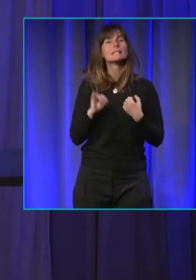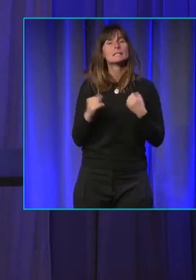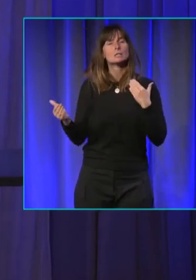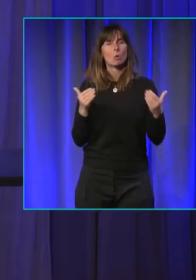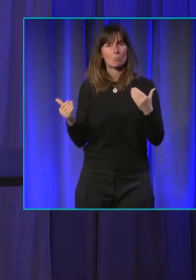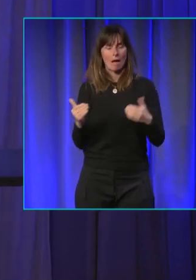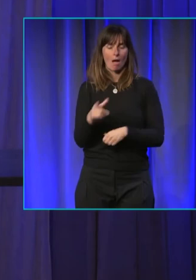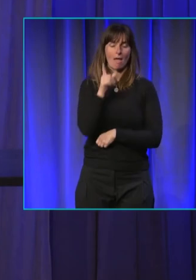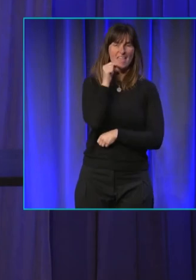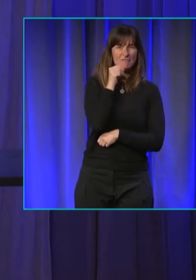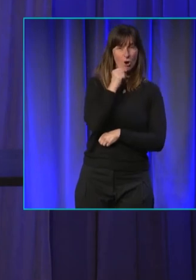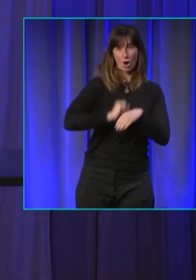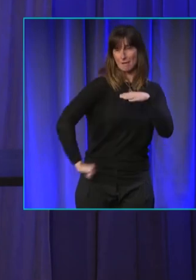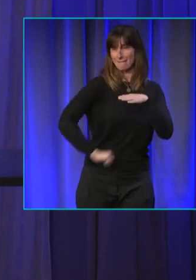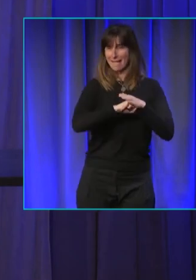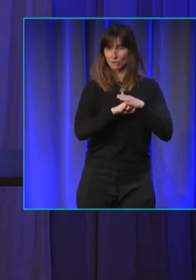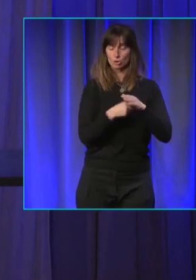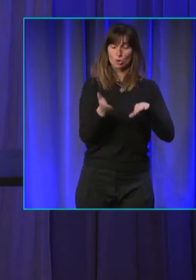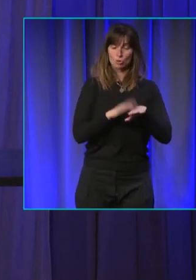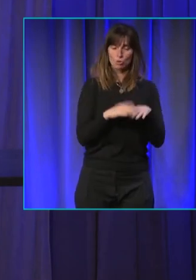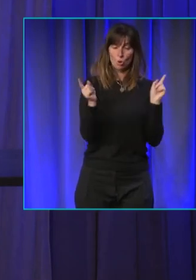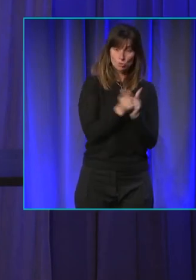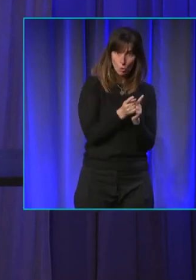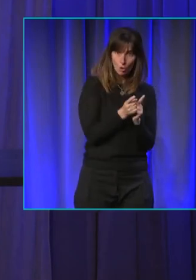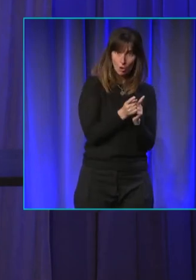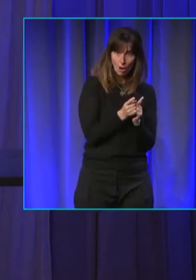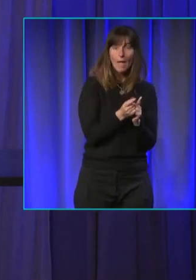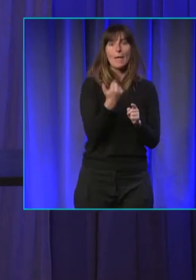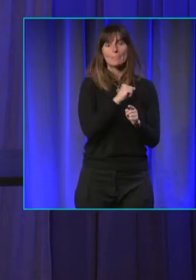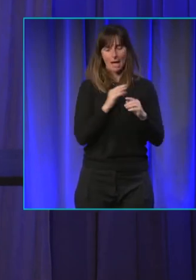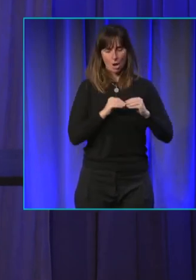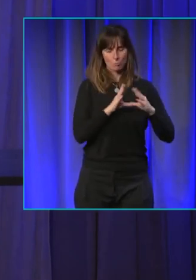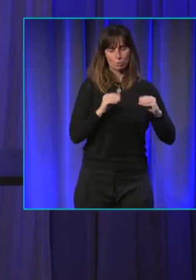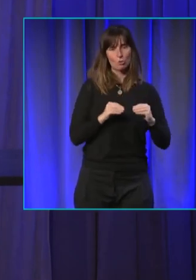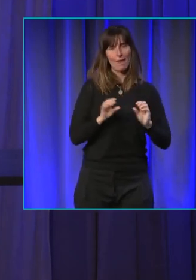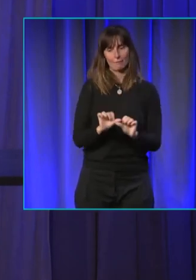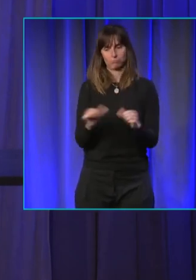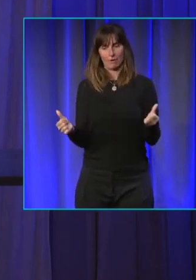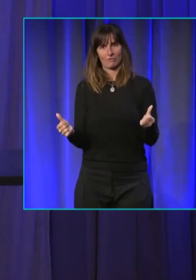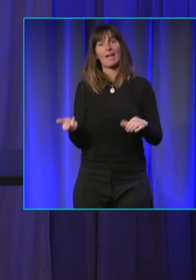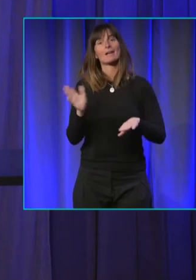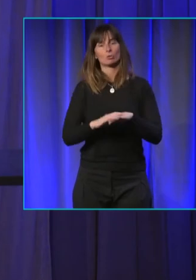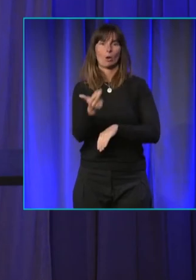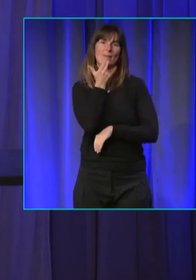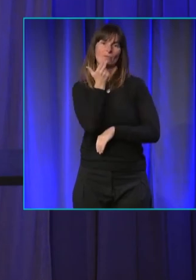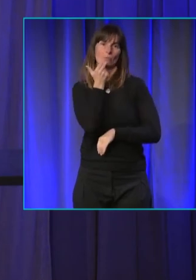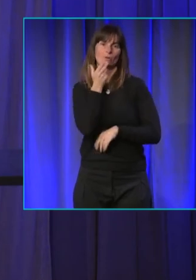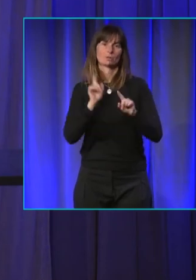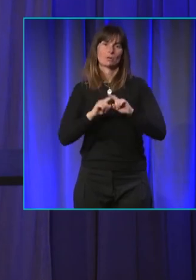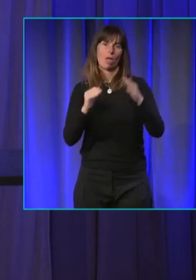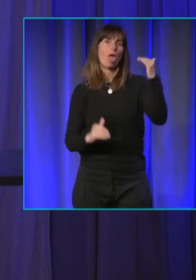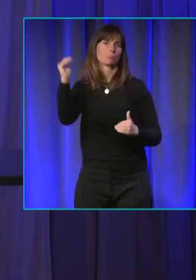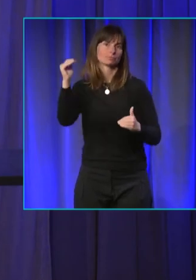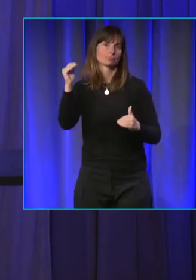durée, en raison des masses musculaires qui sont vraiment différentes entre les hommes et les femmes, là il y a des écarts importants de performance. Et